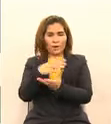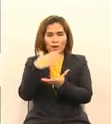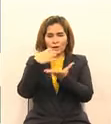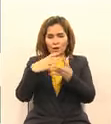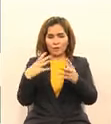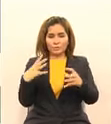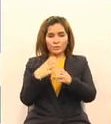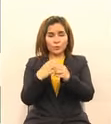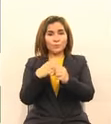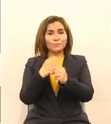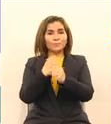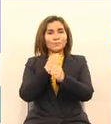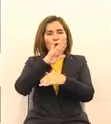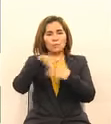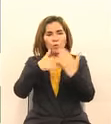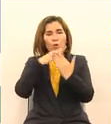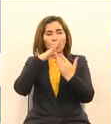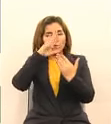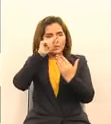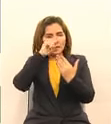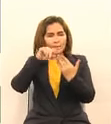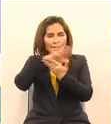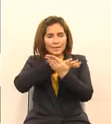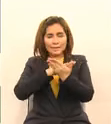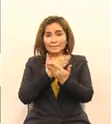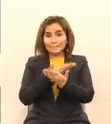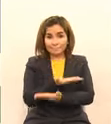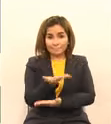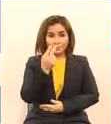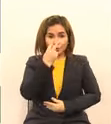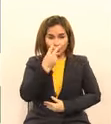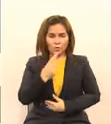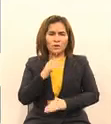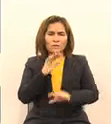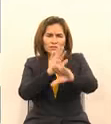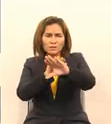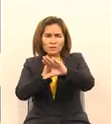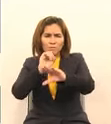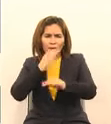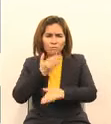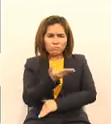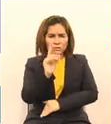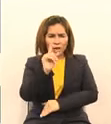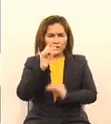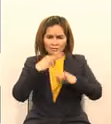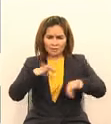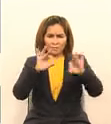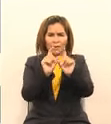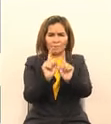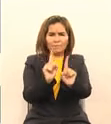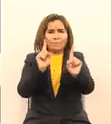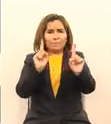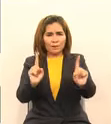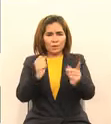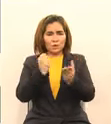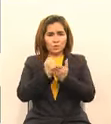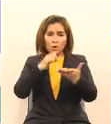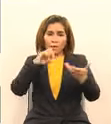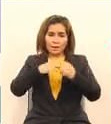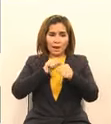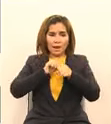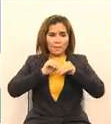ทศณขณะนี้นะครับว่าเป็นอย่างไรบ้างนะครับแล้วก็เน้นย้ำครับเรื่องการเว้นระยะห่างนะครับจะช่วยทำให้สถานการณ์ของเราในปัจจุบันดีขึ้นนะ